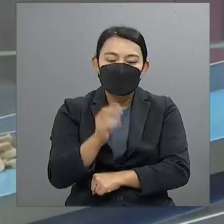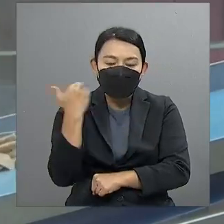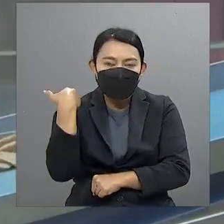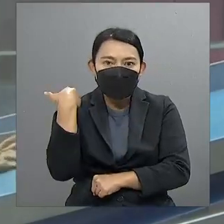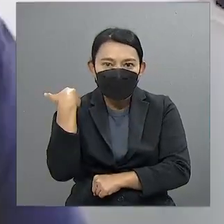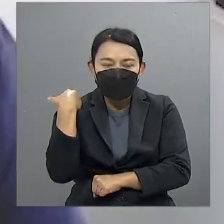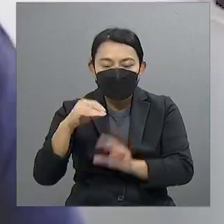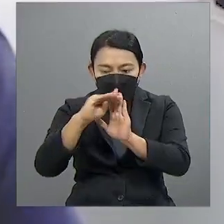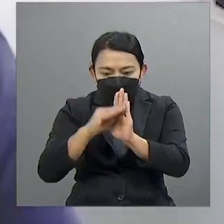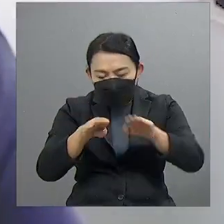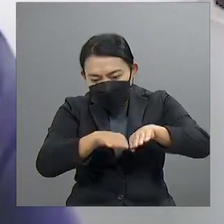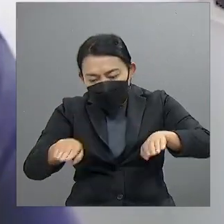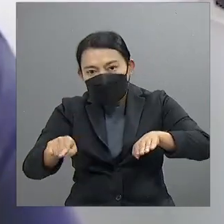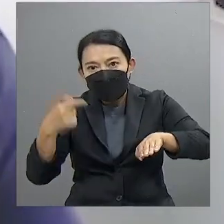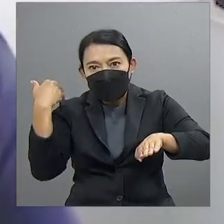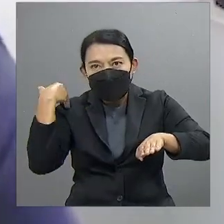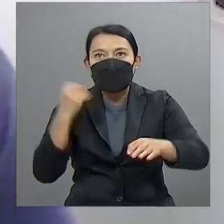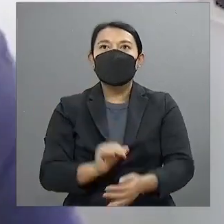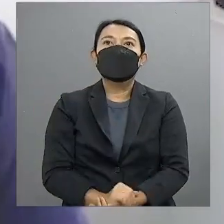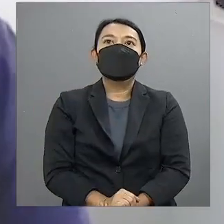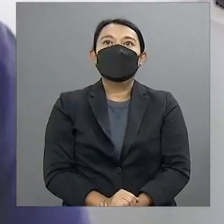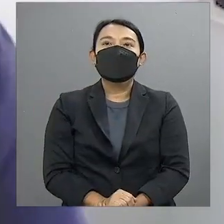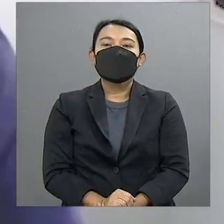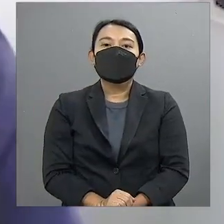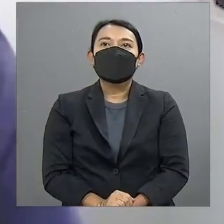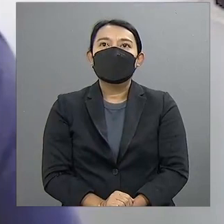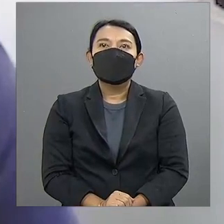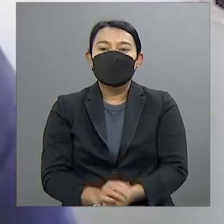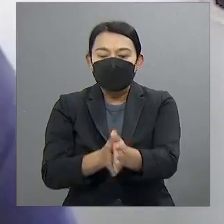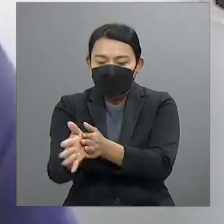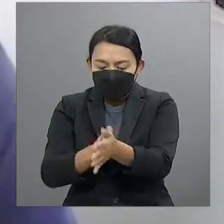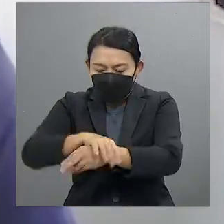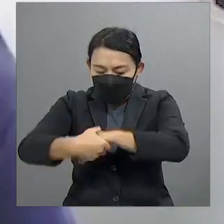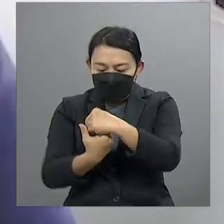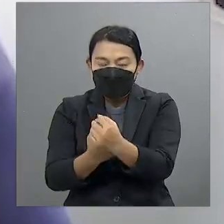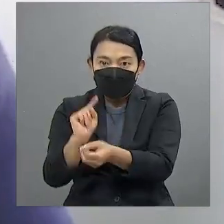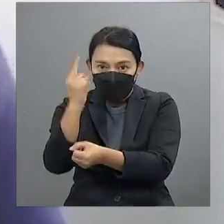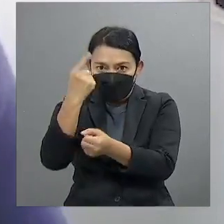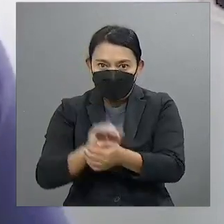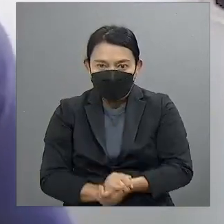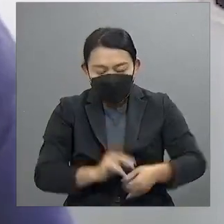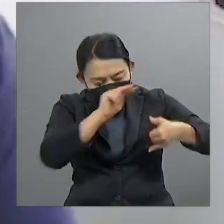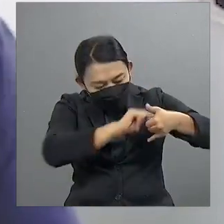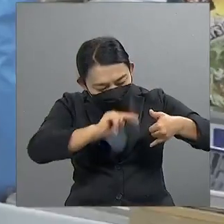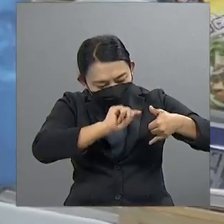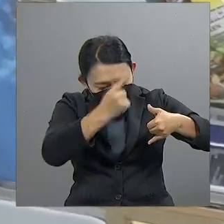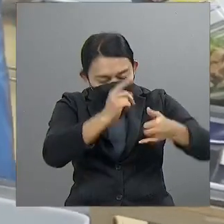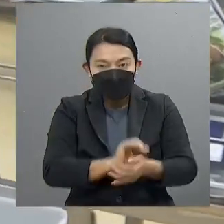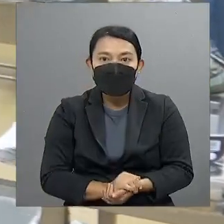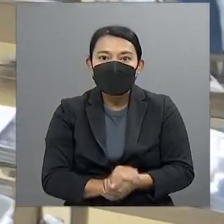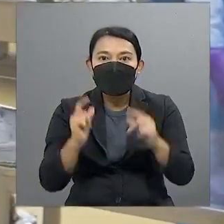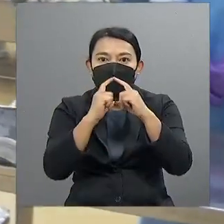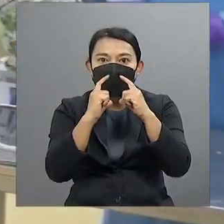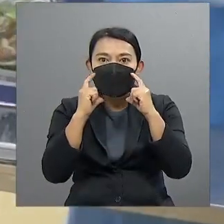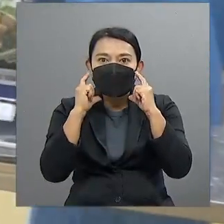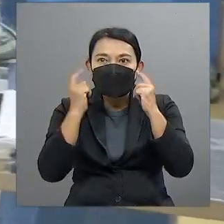าจะเป็นเรื่องของการสวมในการล้างมือใหม่นะครับมีการตรวจสอบนะครับมีการใส่สวมทับแมสก์อย่างปิดกลับมารูป